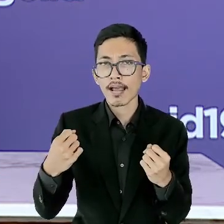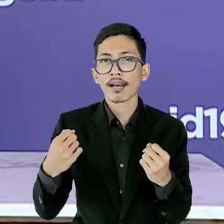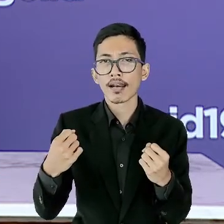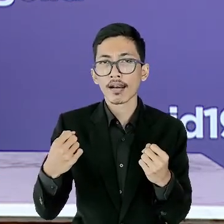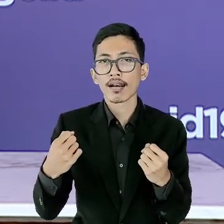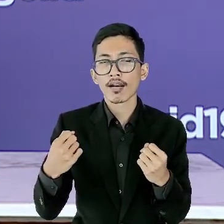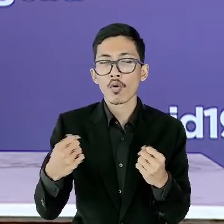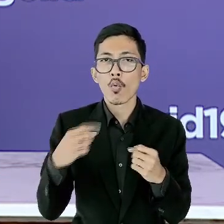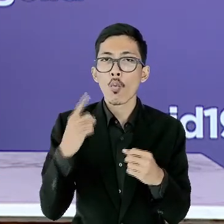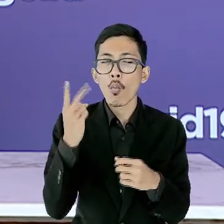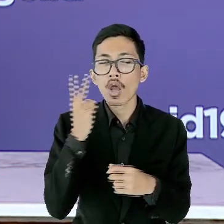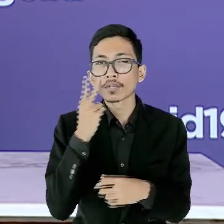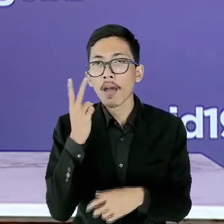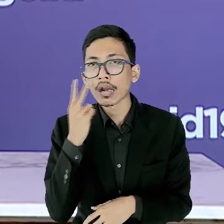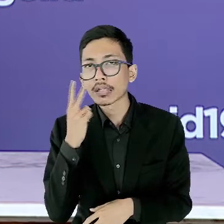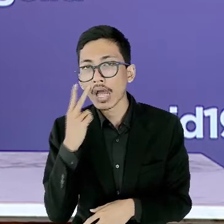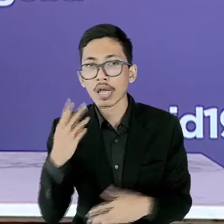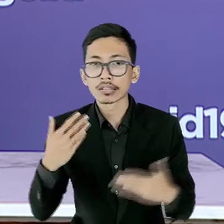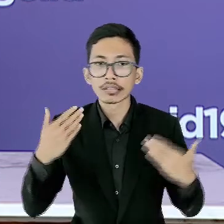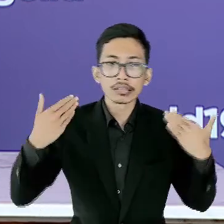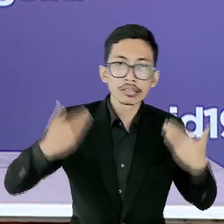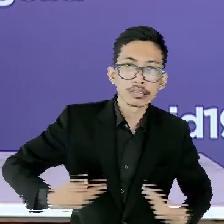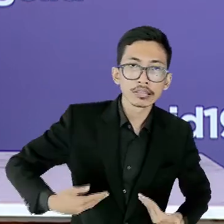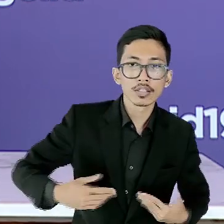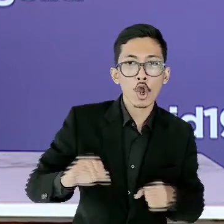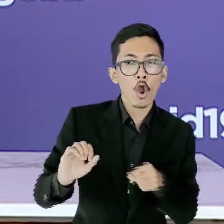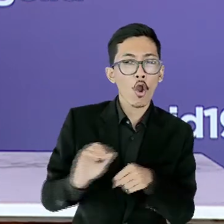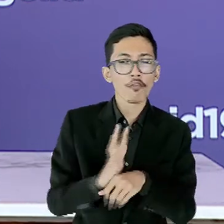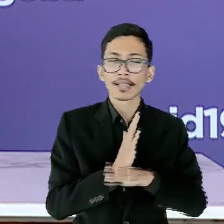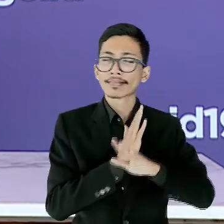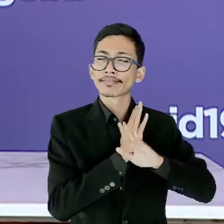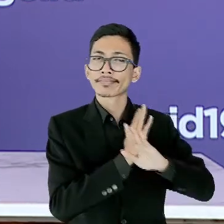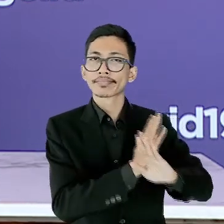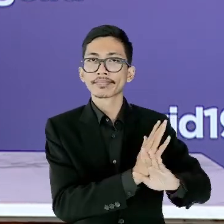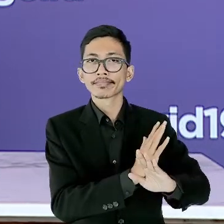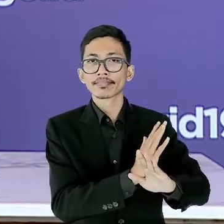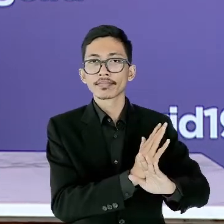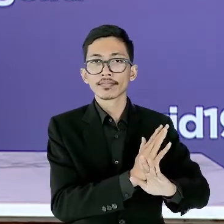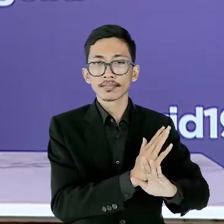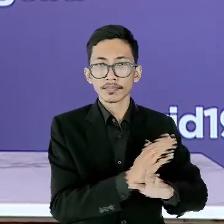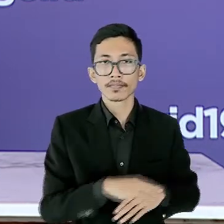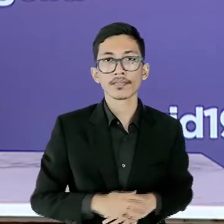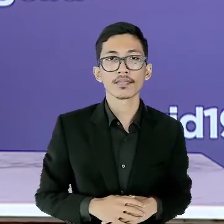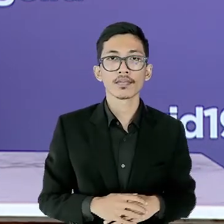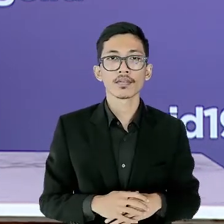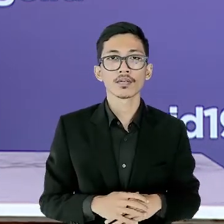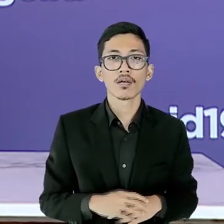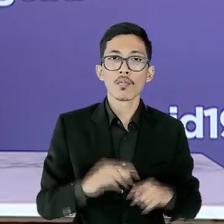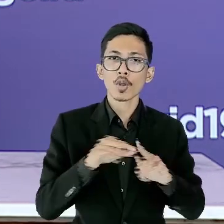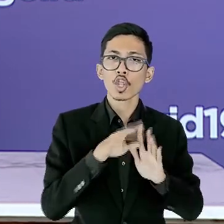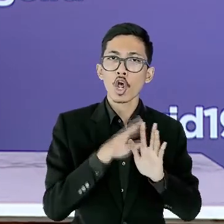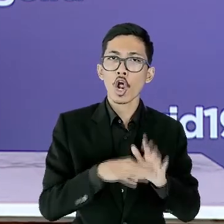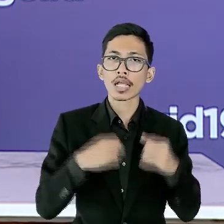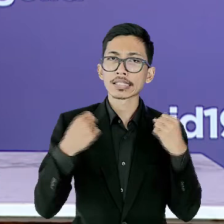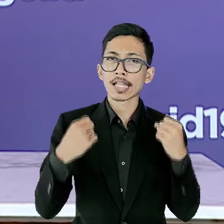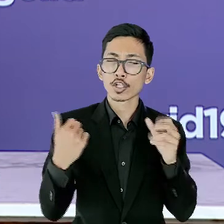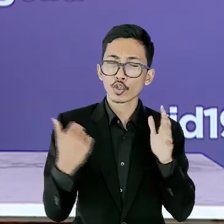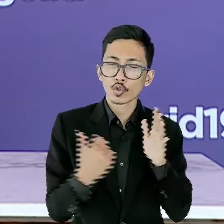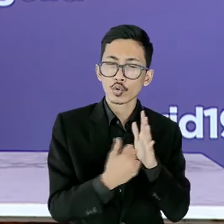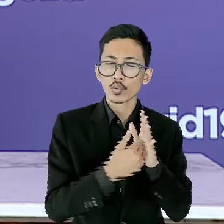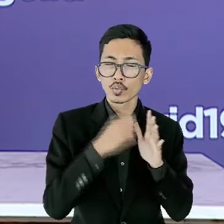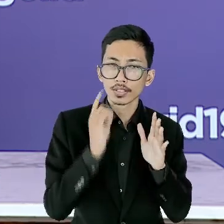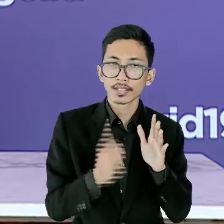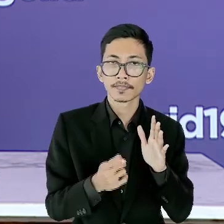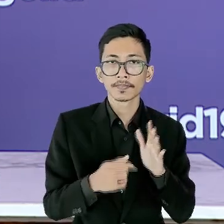dan selalu waspada akan potensi penularan COVID-19 dengan disiplin menjalankan protokol kesehatan.